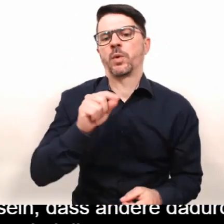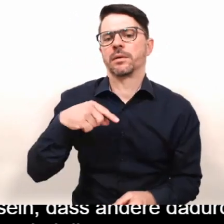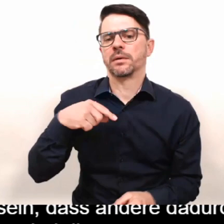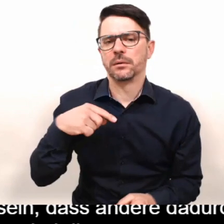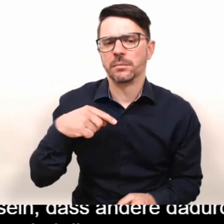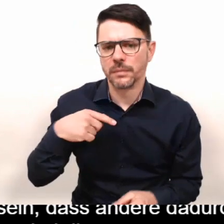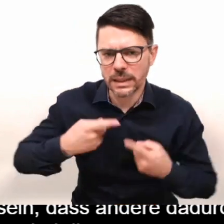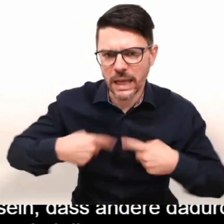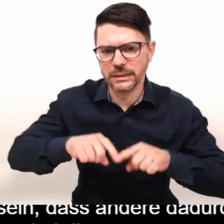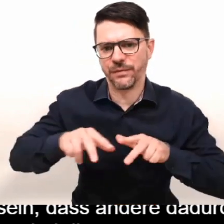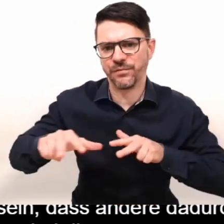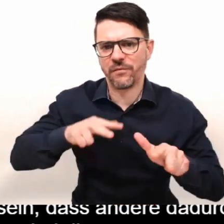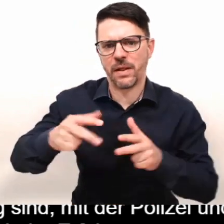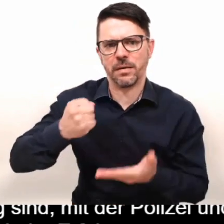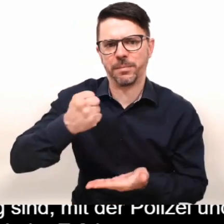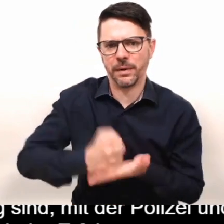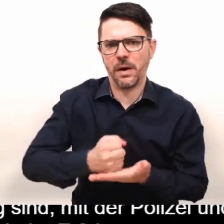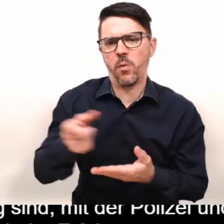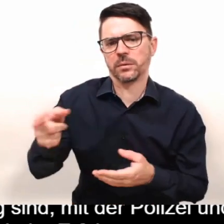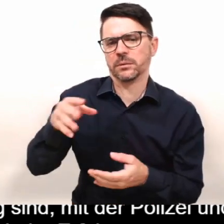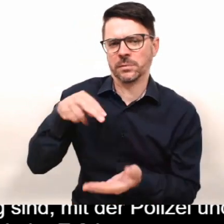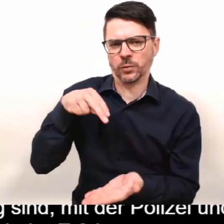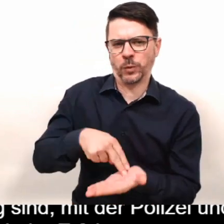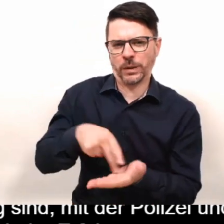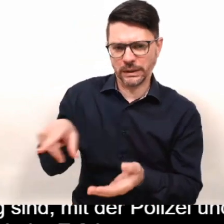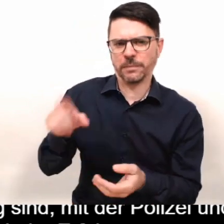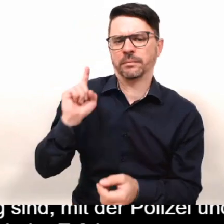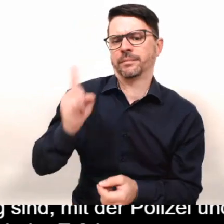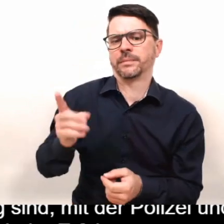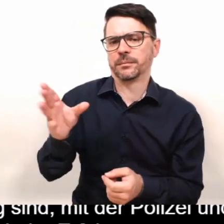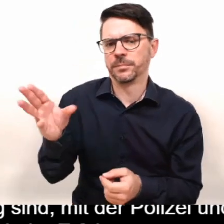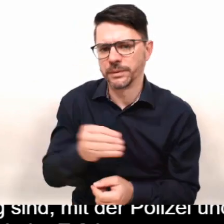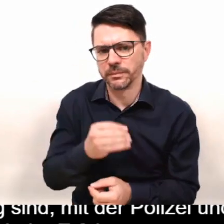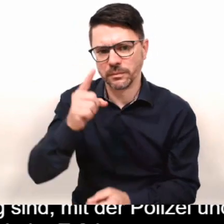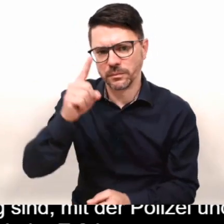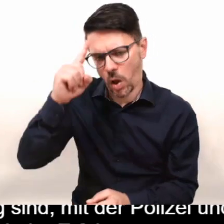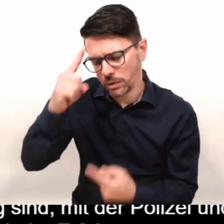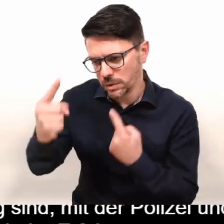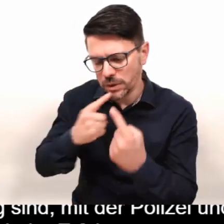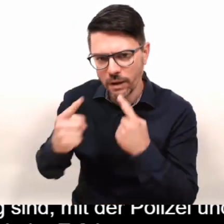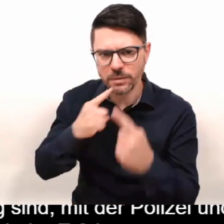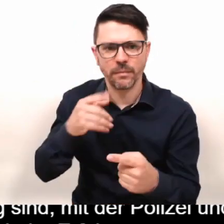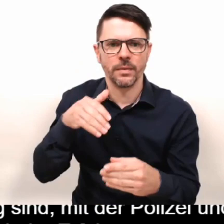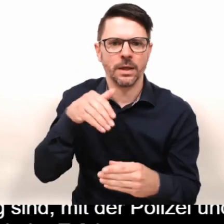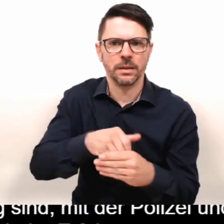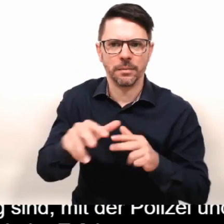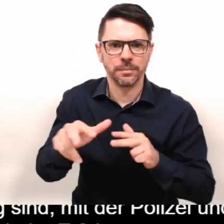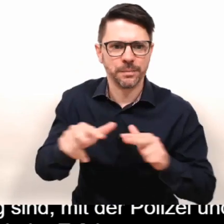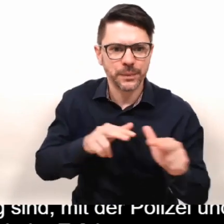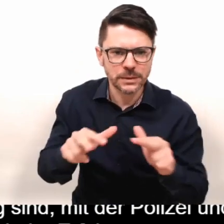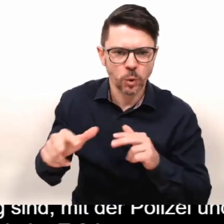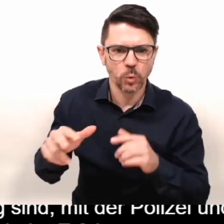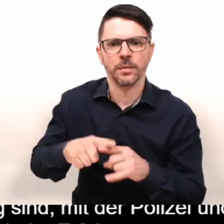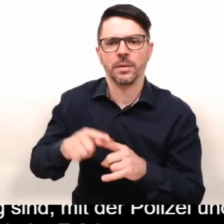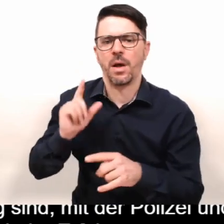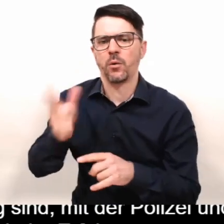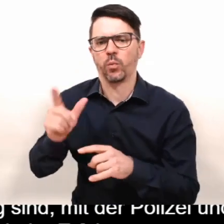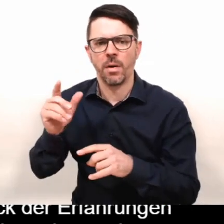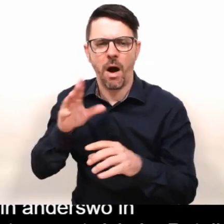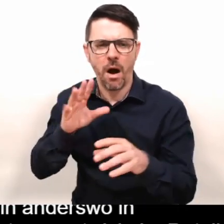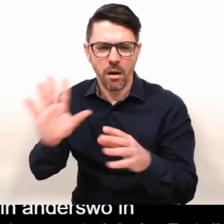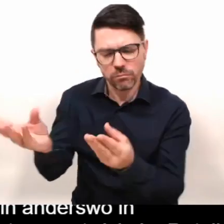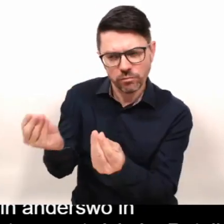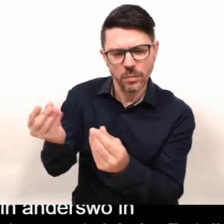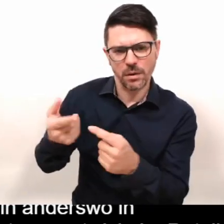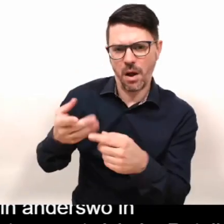letzter Woche, auch von den Erfahrungen anderswo in Deutschland, einfach gebeten, entsprechende Konzepte zu entwickeln. Details dazu